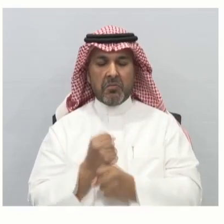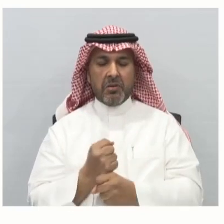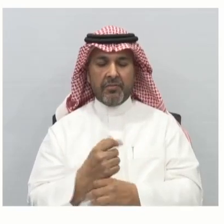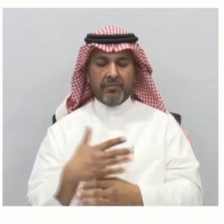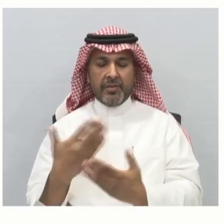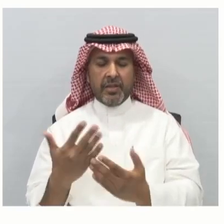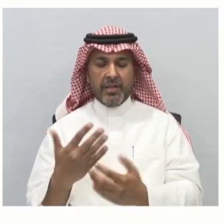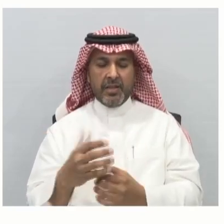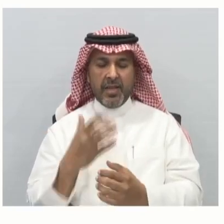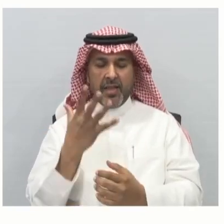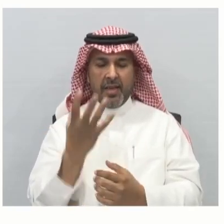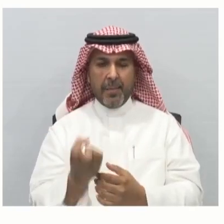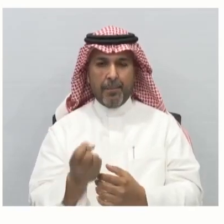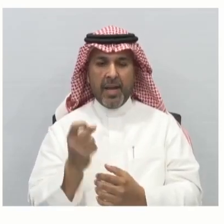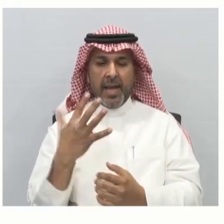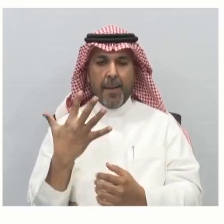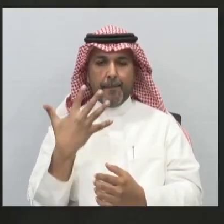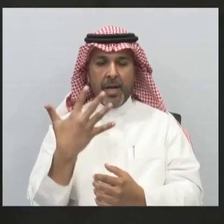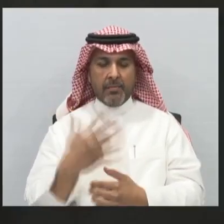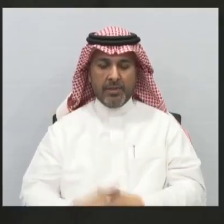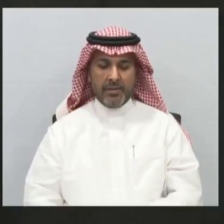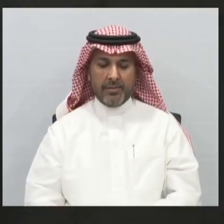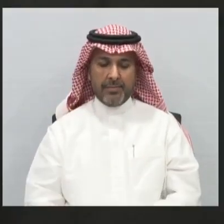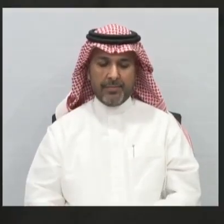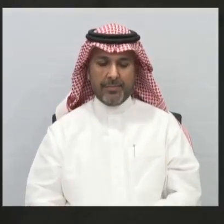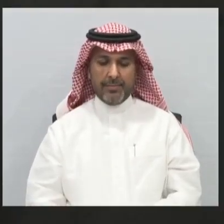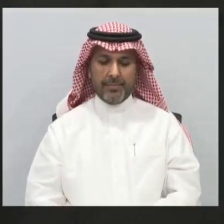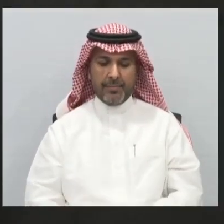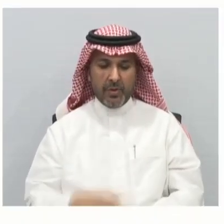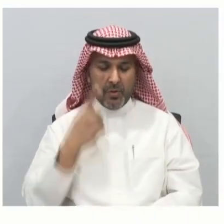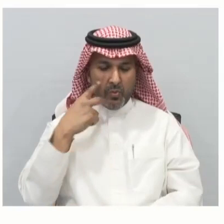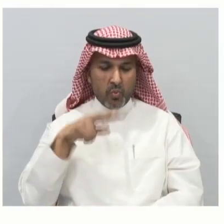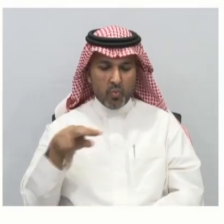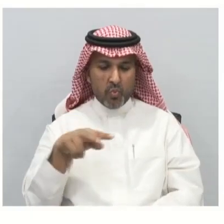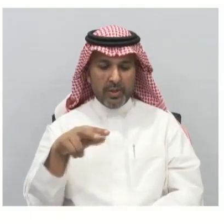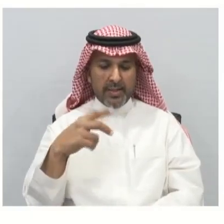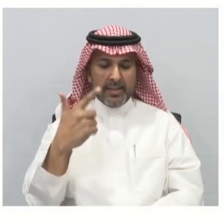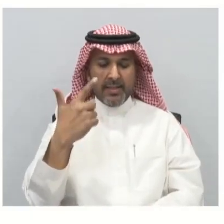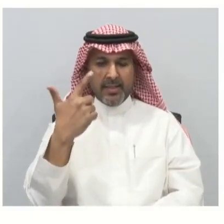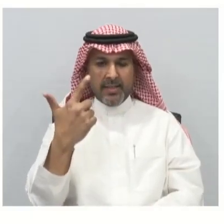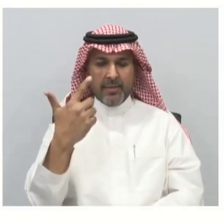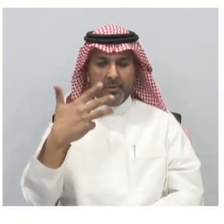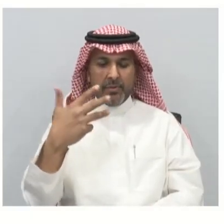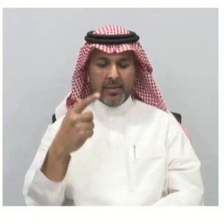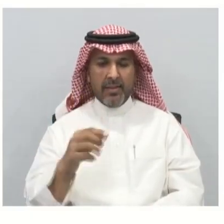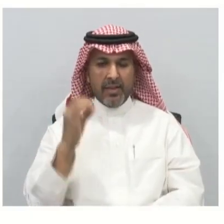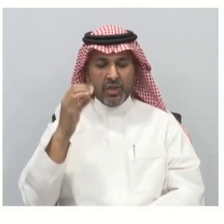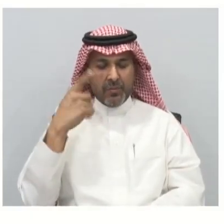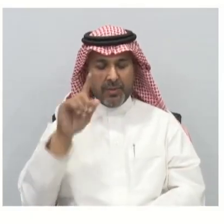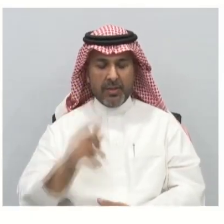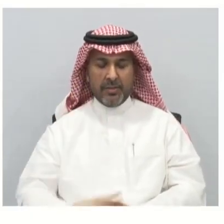وهي الفقره جيم بعد ما تحل ابحث عن الاجابه ضمن الخيارات انتقل سؤال اخر